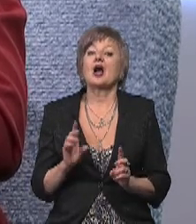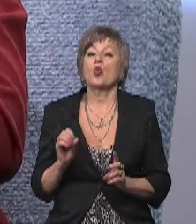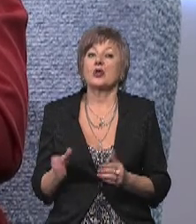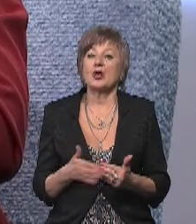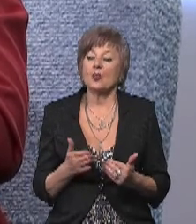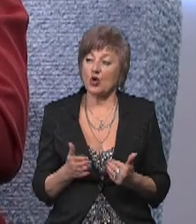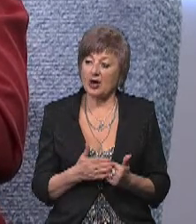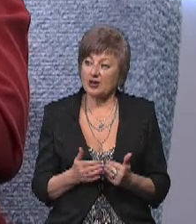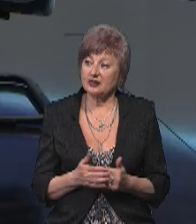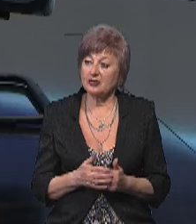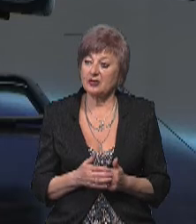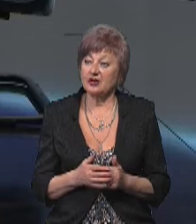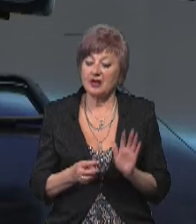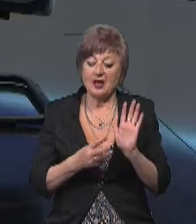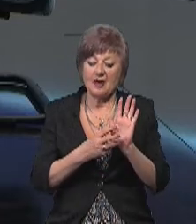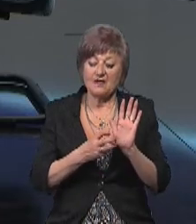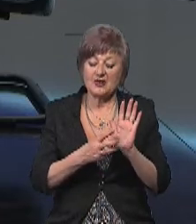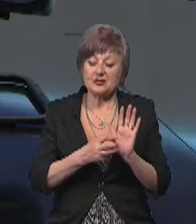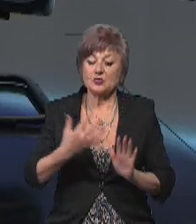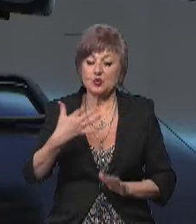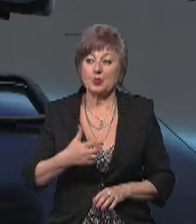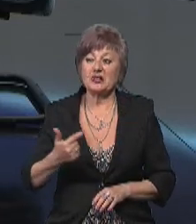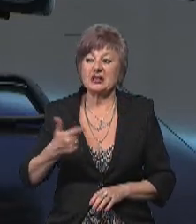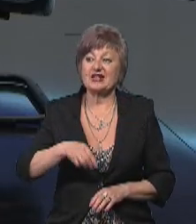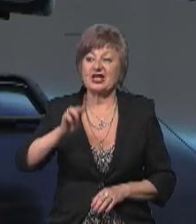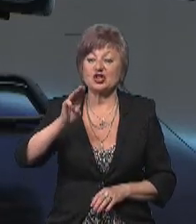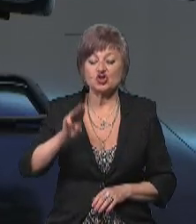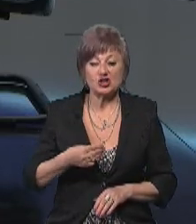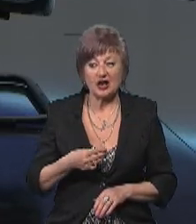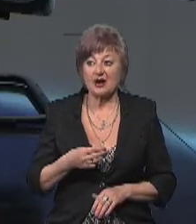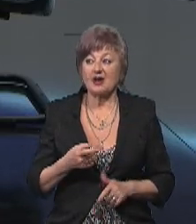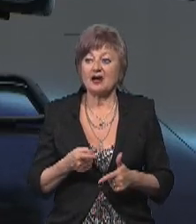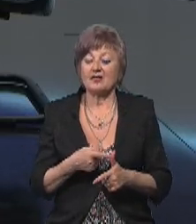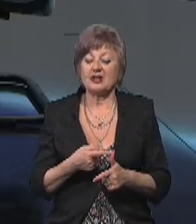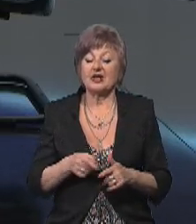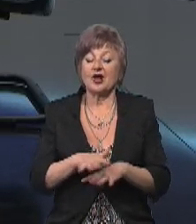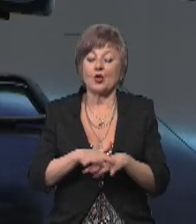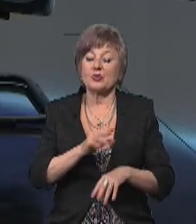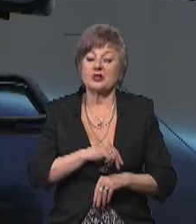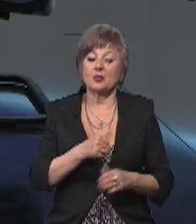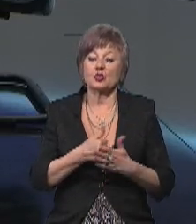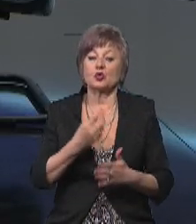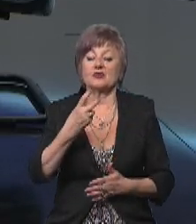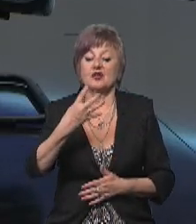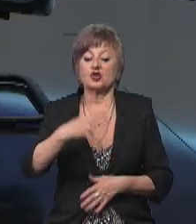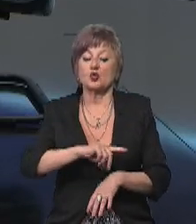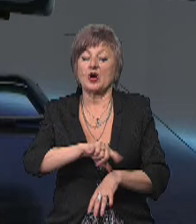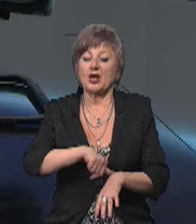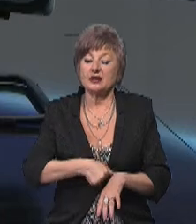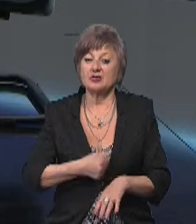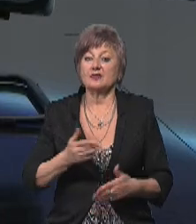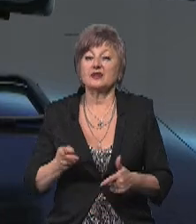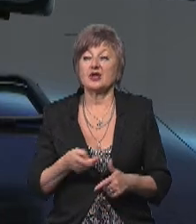шахрайство відбувається? 850 гривень штрафу, або громадські роботи до 240 годин,